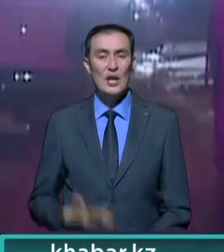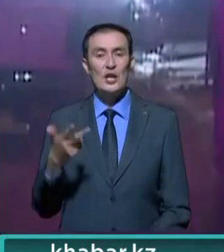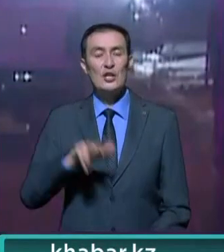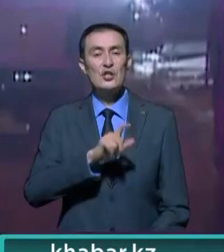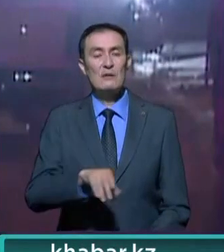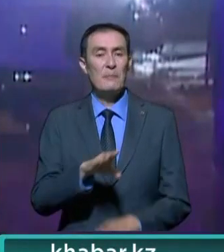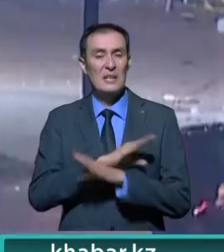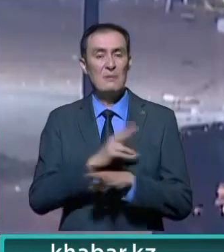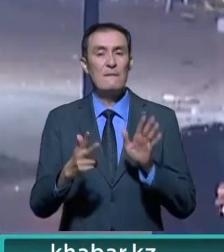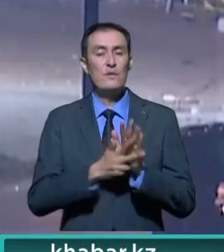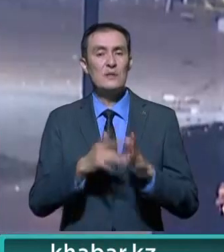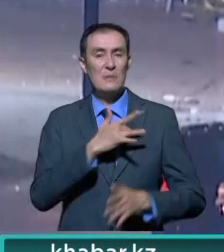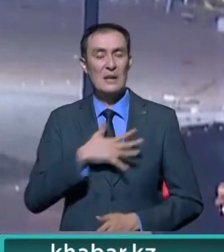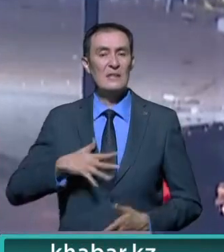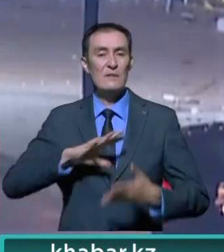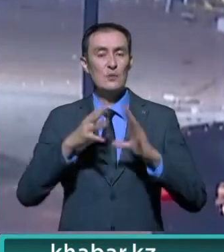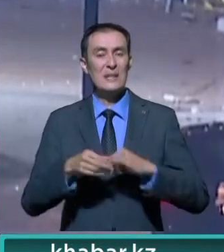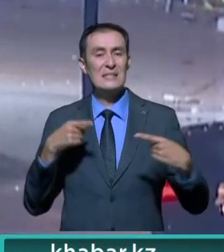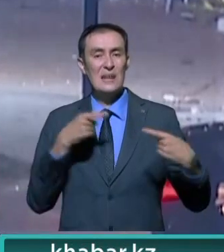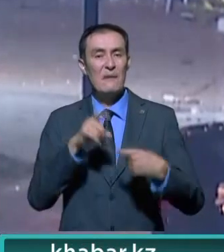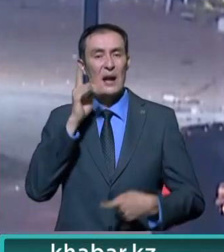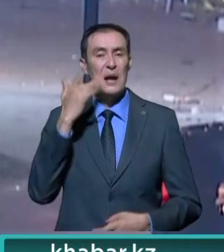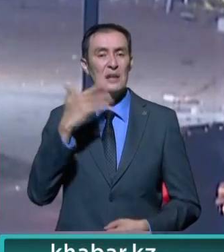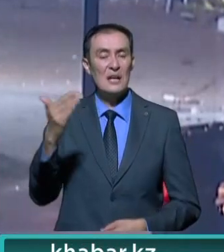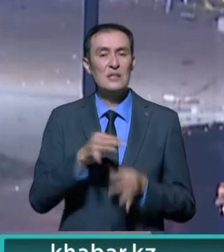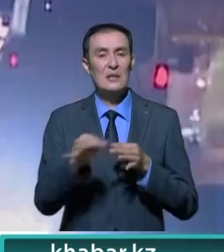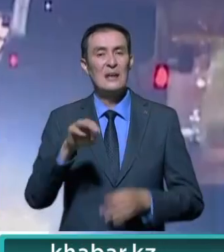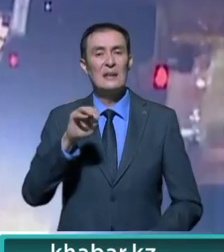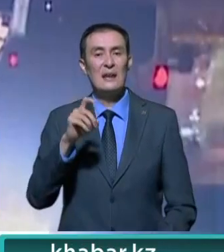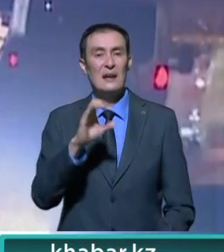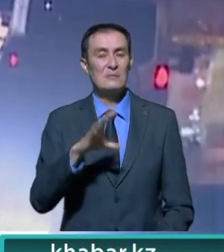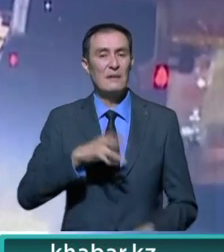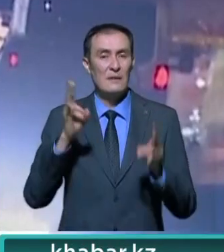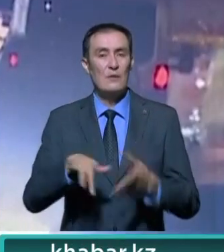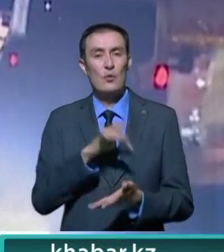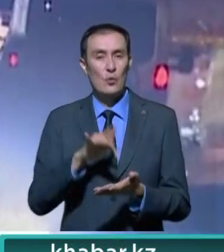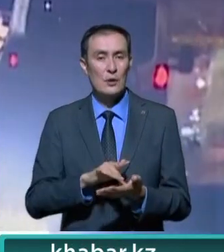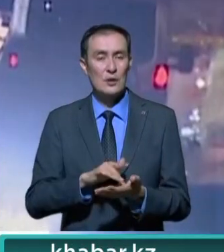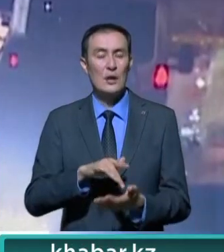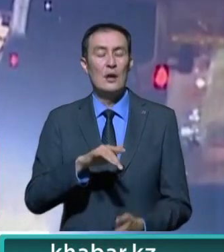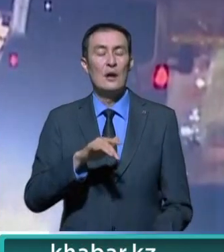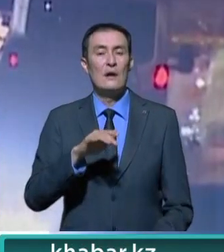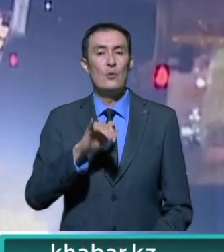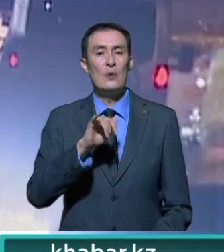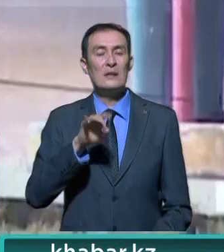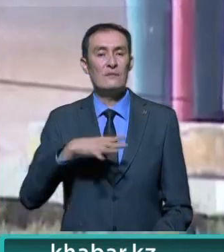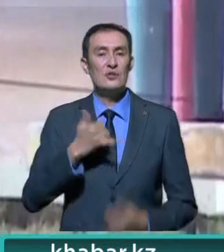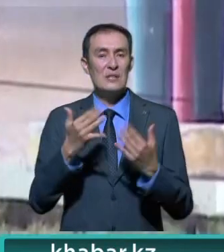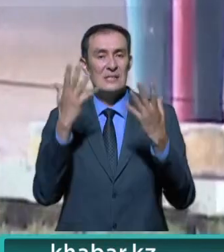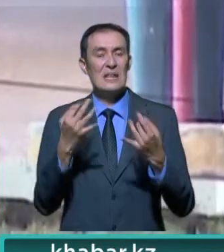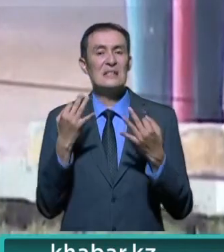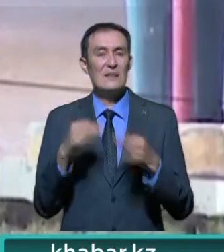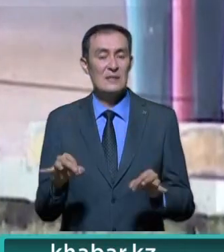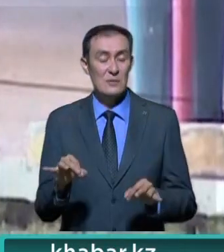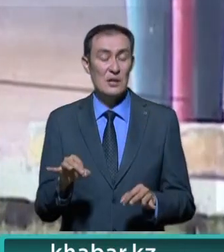3 человека погибли, 8 получили ранения в результате стрельбы в американском штате Техас. Трагедия произошла в городке Форт-Уэрт во время фестиваля в честь Дня